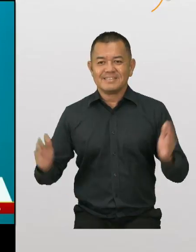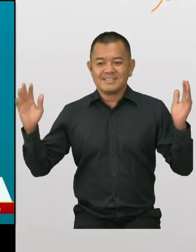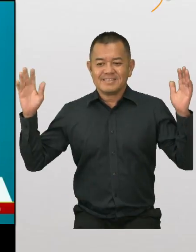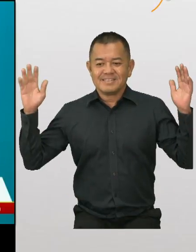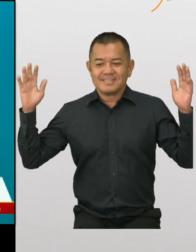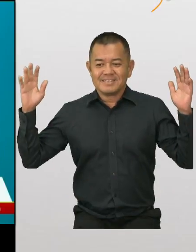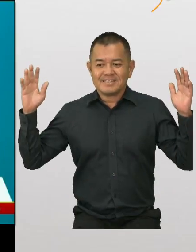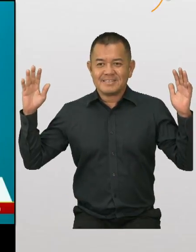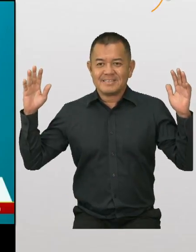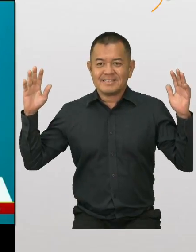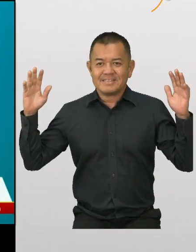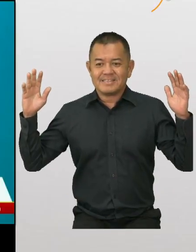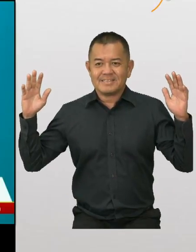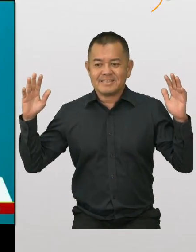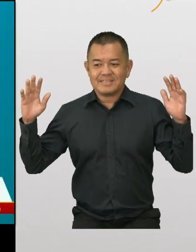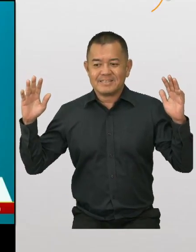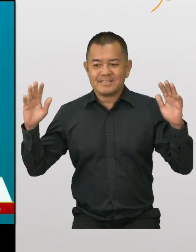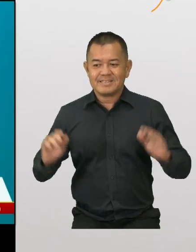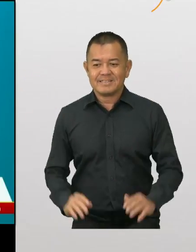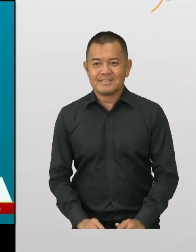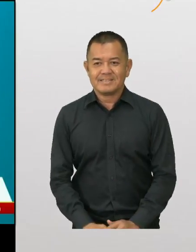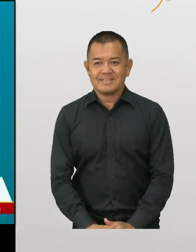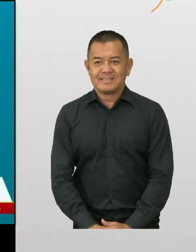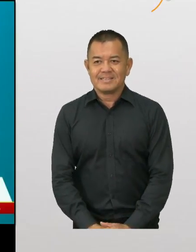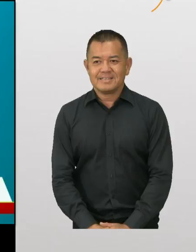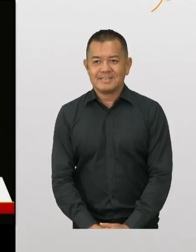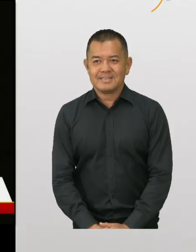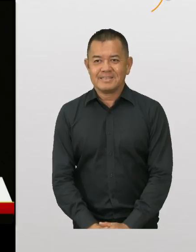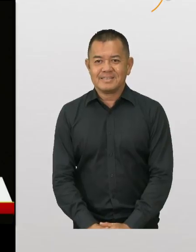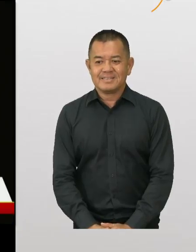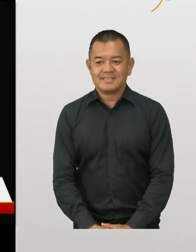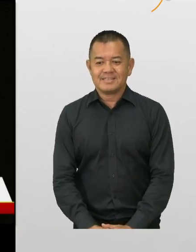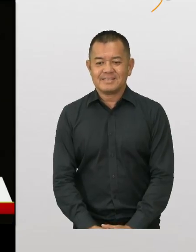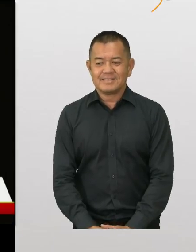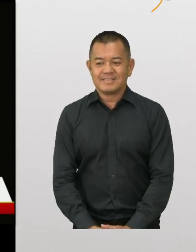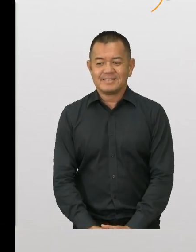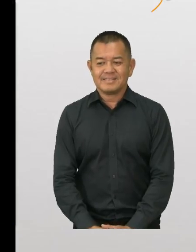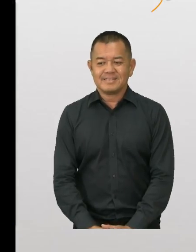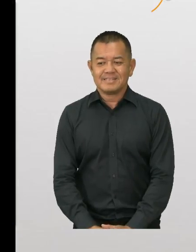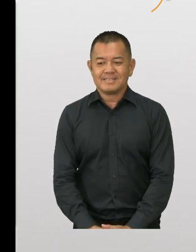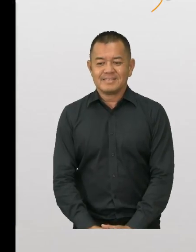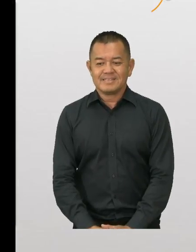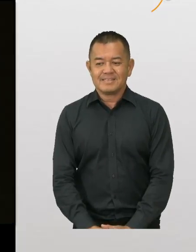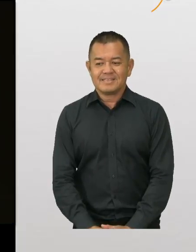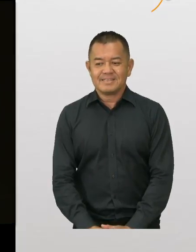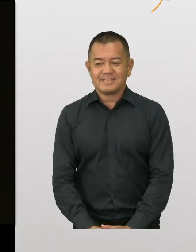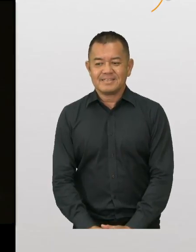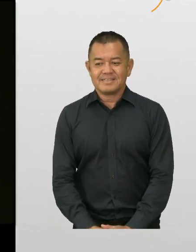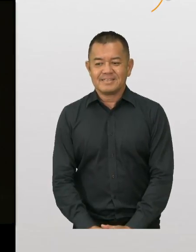Saudara-saudari sekalian, ternyata masyarakat Melayu Islam boleh berbangga dan meraihkan banyak